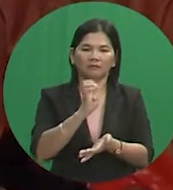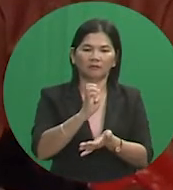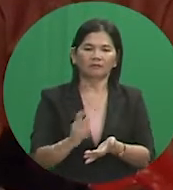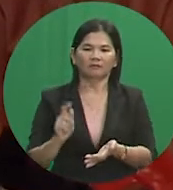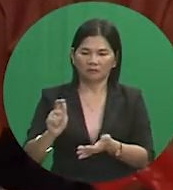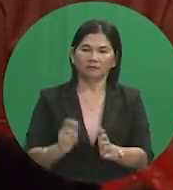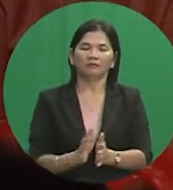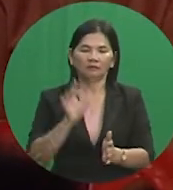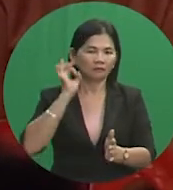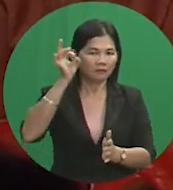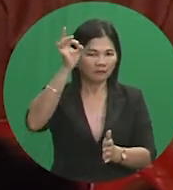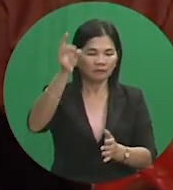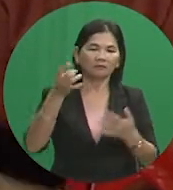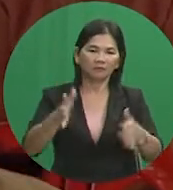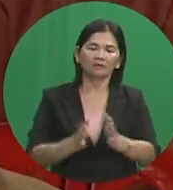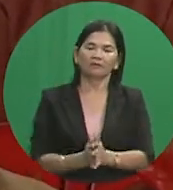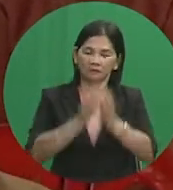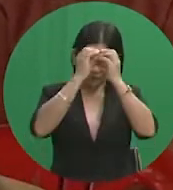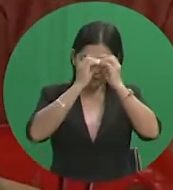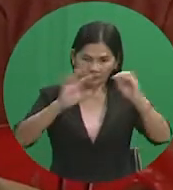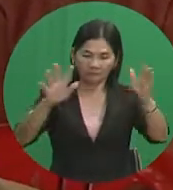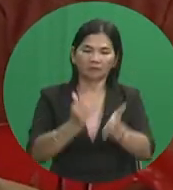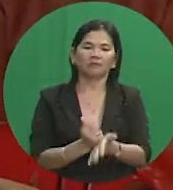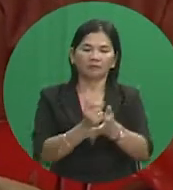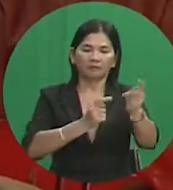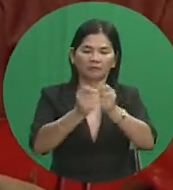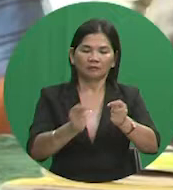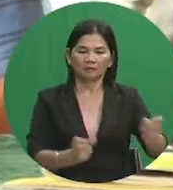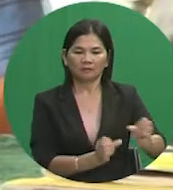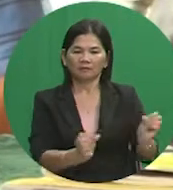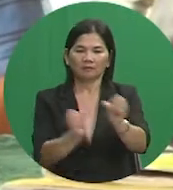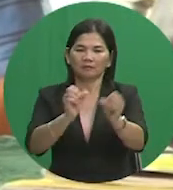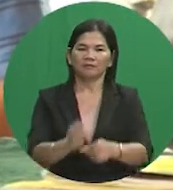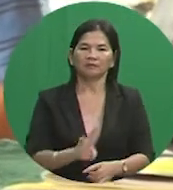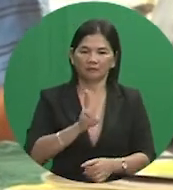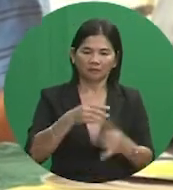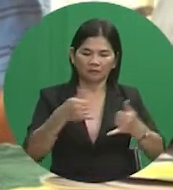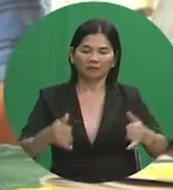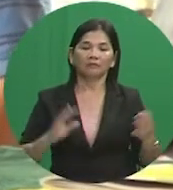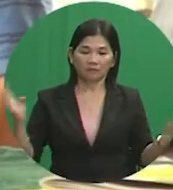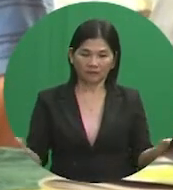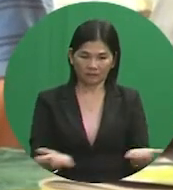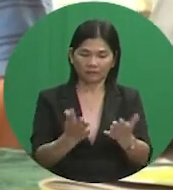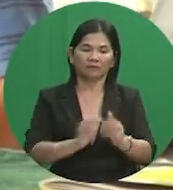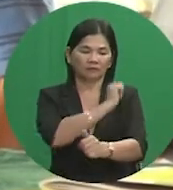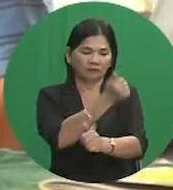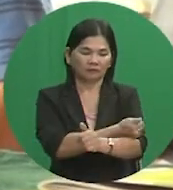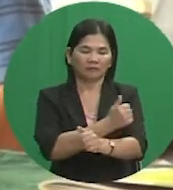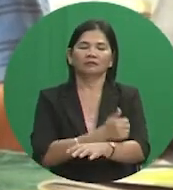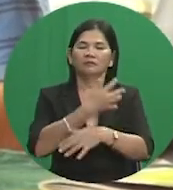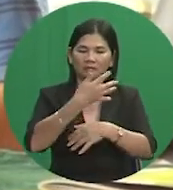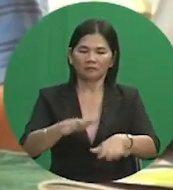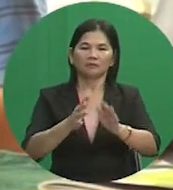รุนบานชลายบ่มพลื้อหนึ่งบ้านประกาศช่วยชัวจลพลลุ่มจำนวนปีกใส่หนึ่งบ้านนายนอมด้าอัญญาทอดันได้ผ